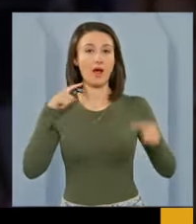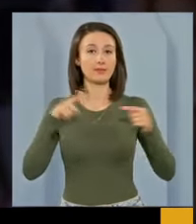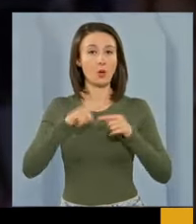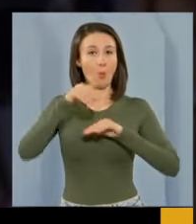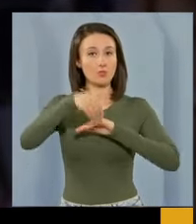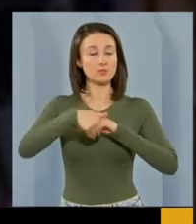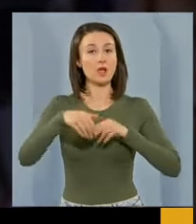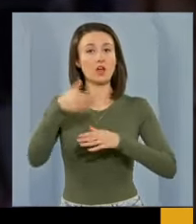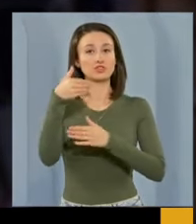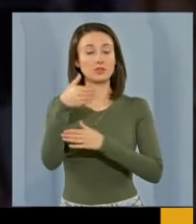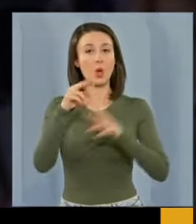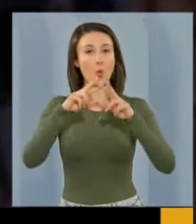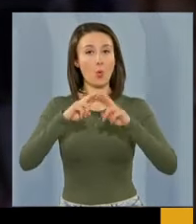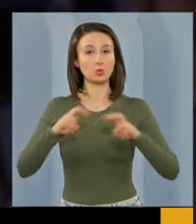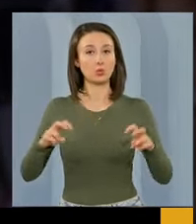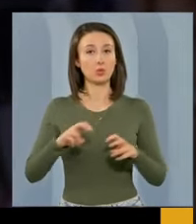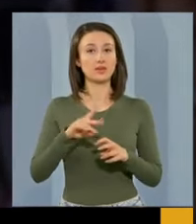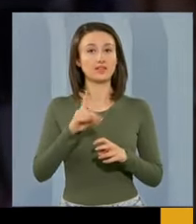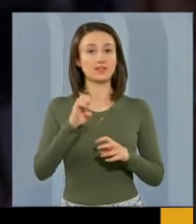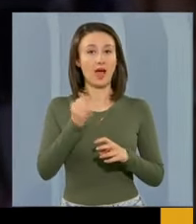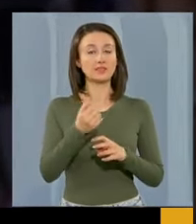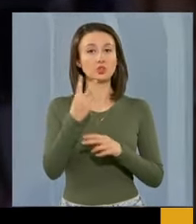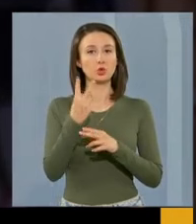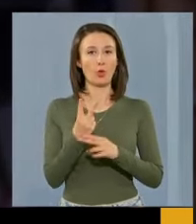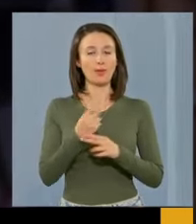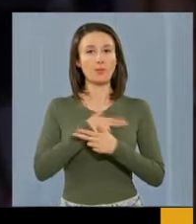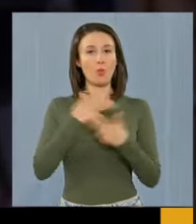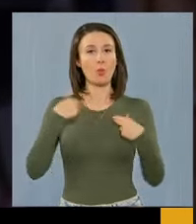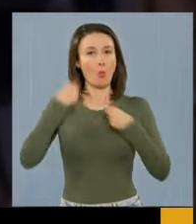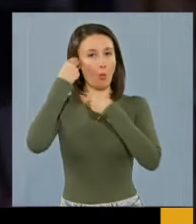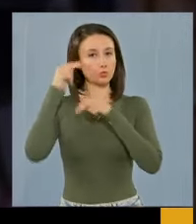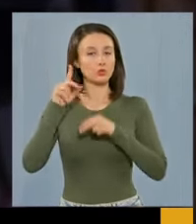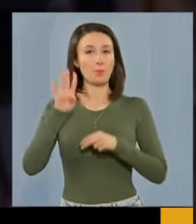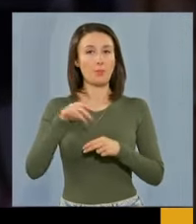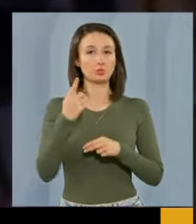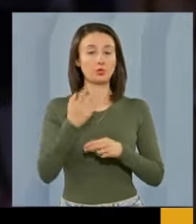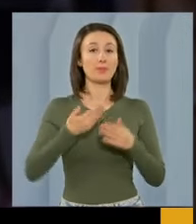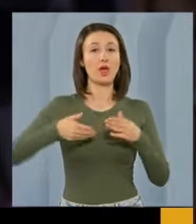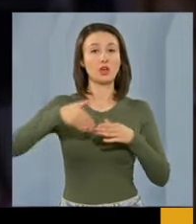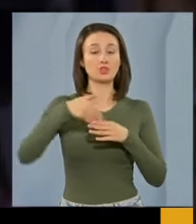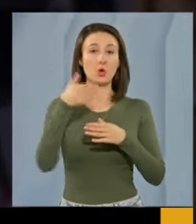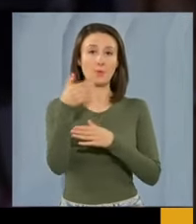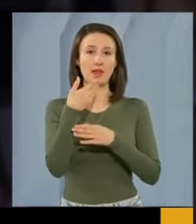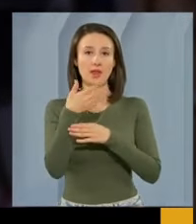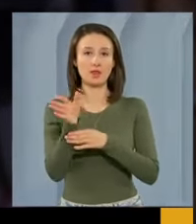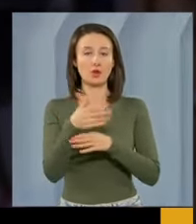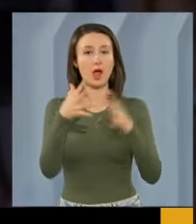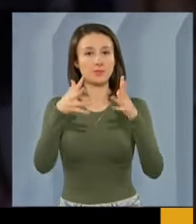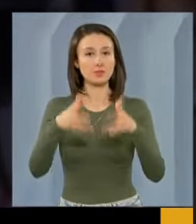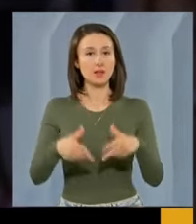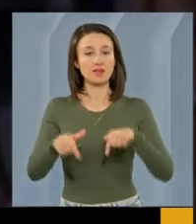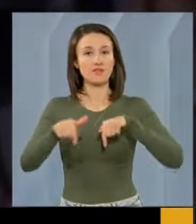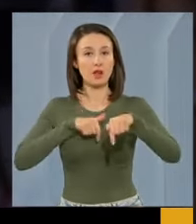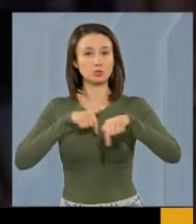la Agenția de Control și Încasare Nădlac 2. Procurorii anunță că 47 de angajați ai Companiei Naționale de Administrare a Infrastructurii